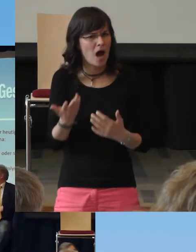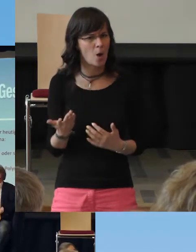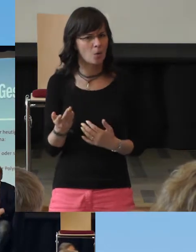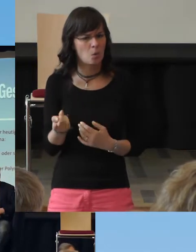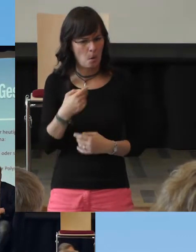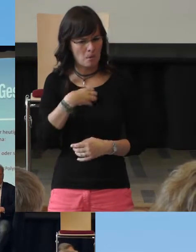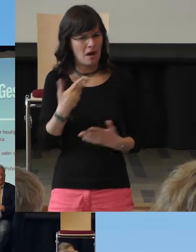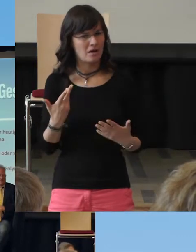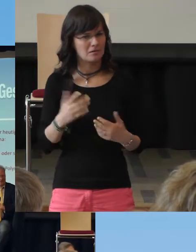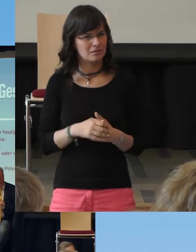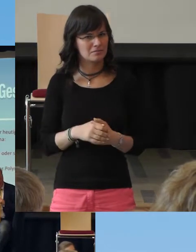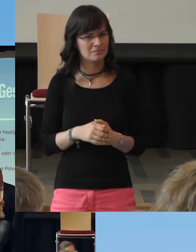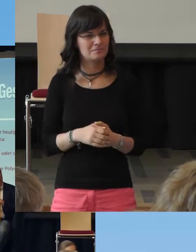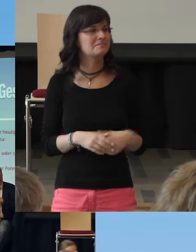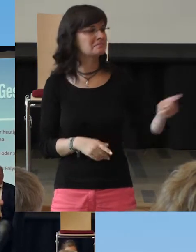Alkoholexperten nach vorne